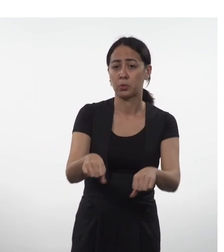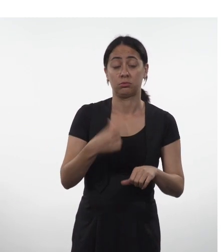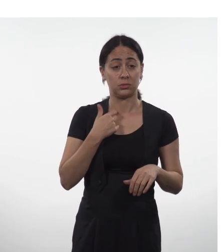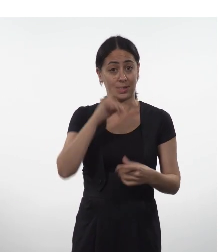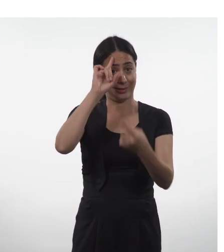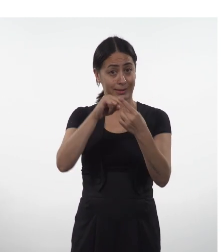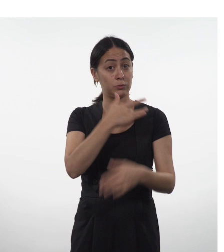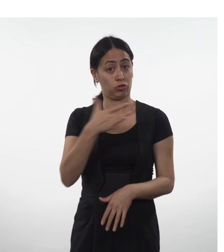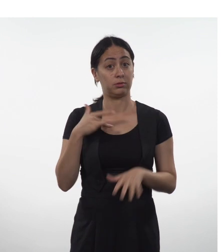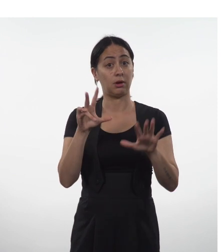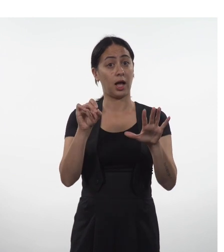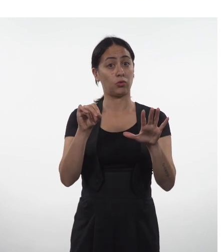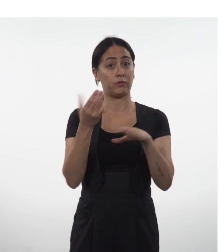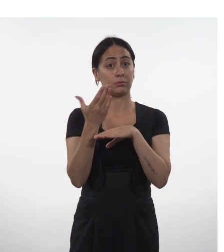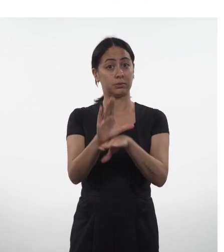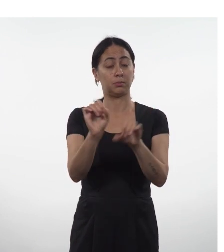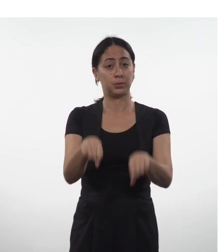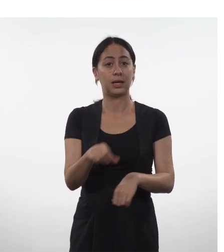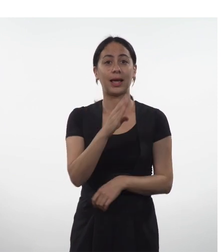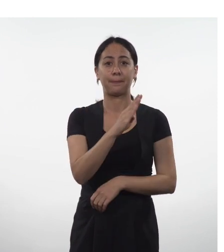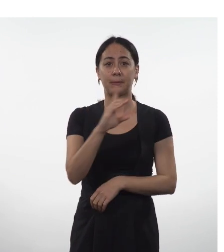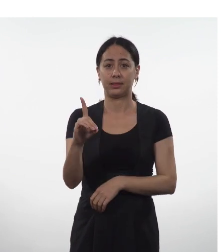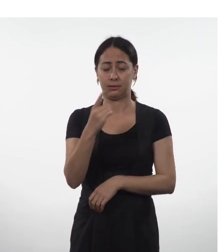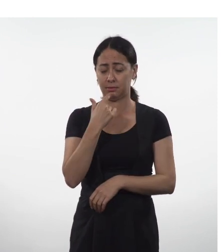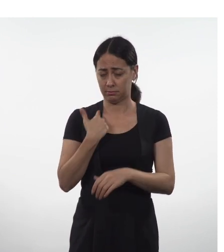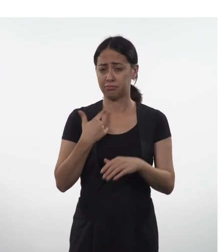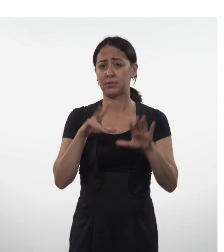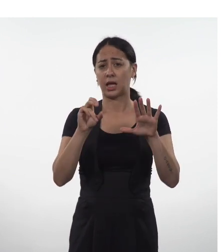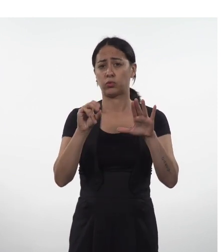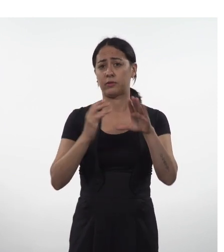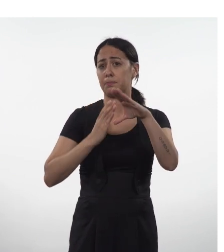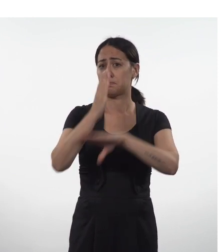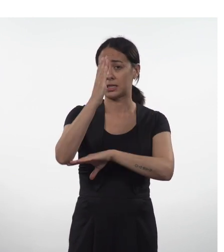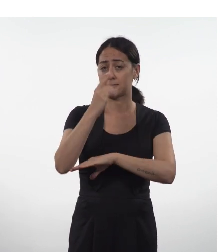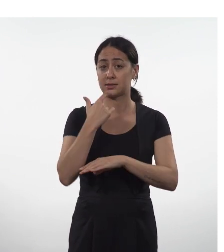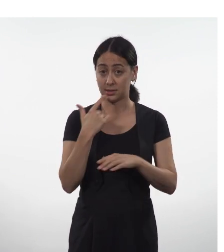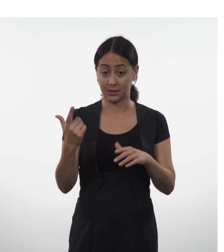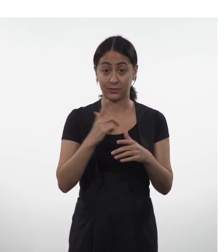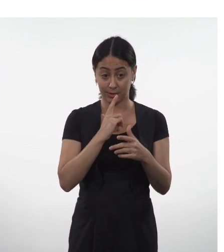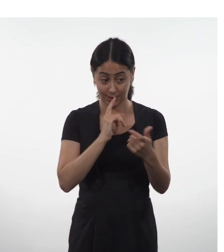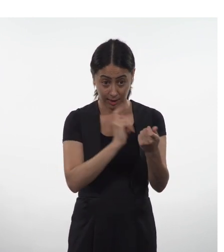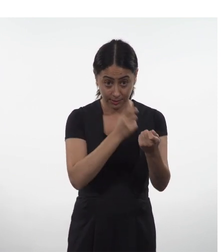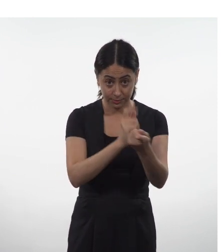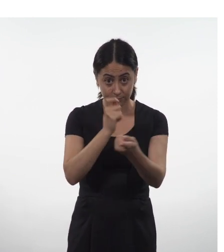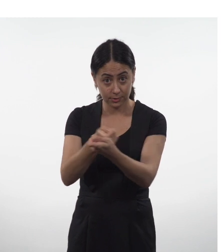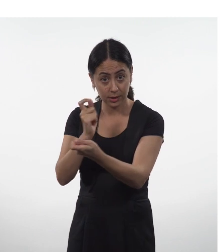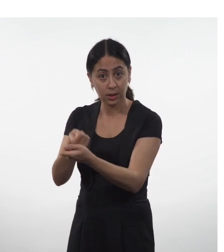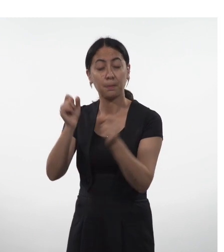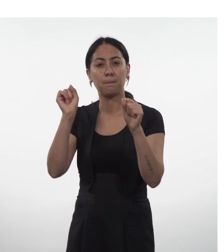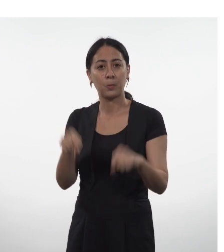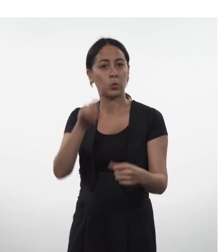représentés. Et les BD, vous en avez plus de 80. Elles sont personnalisables et elles permettent, sur tous ces thèmes de santé